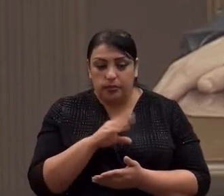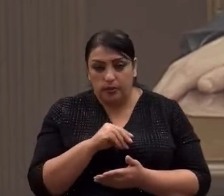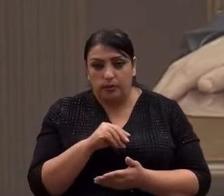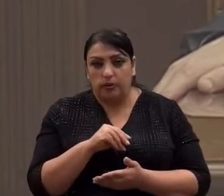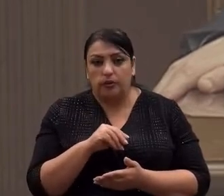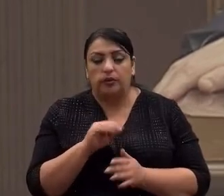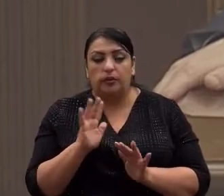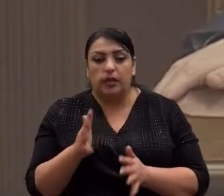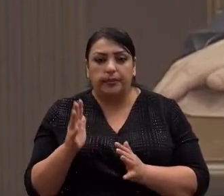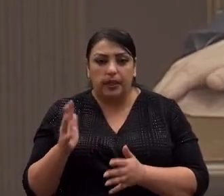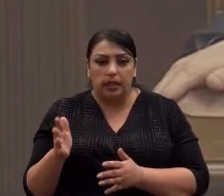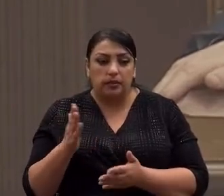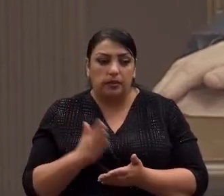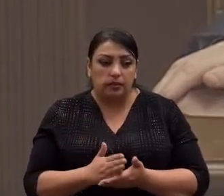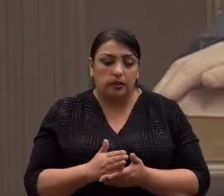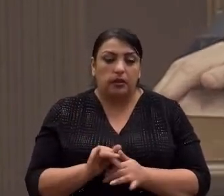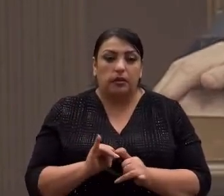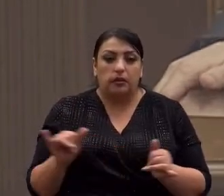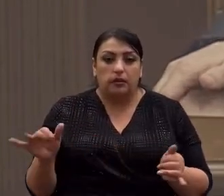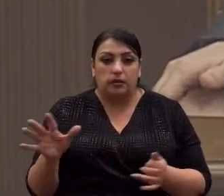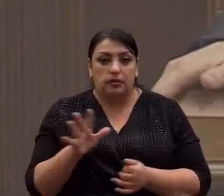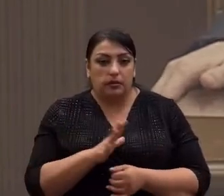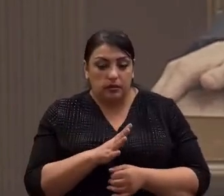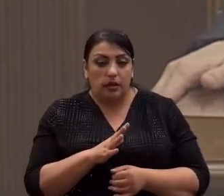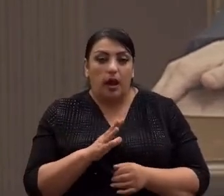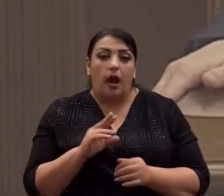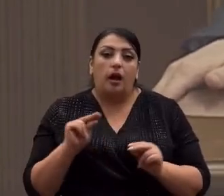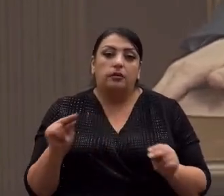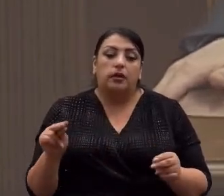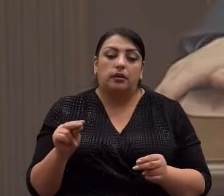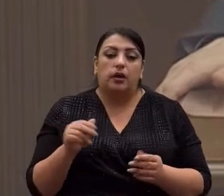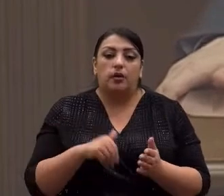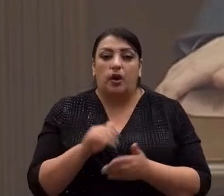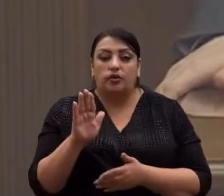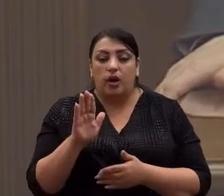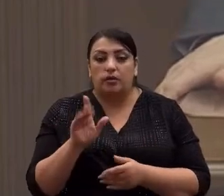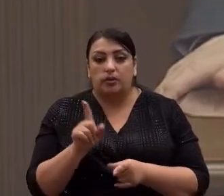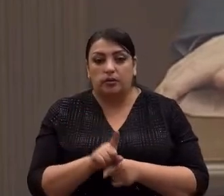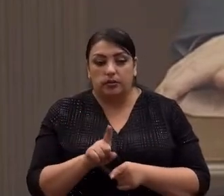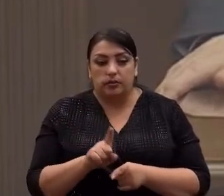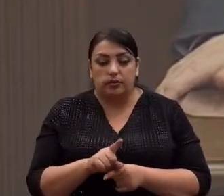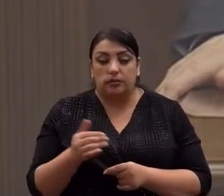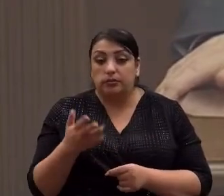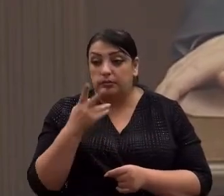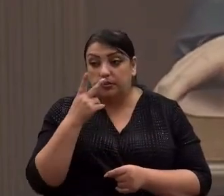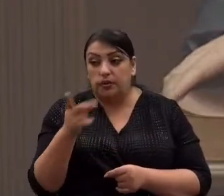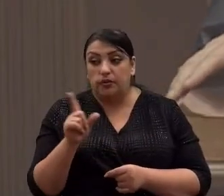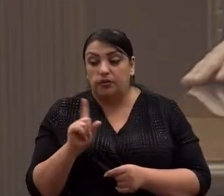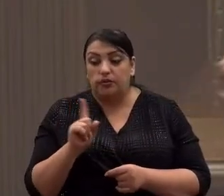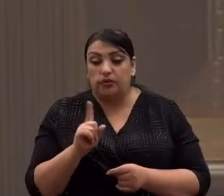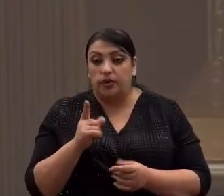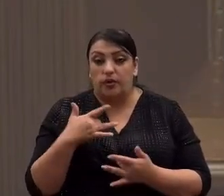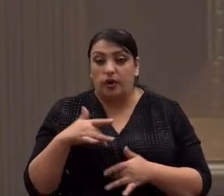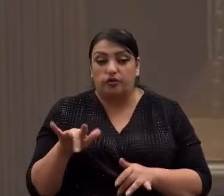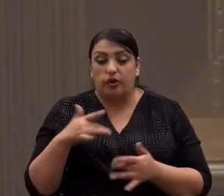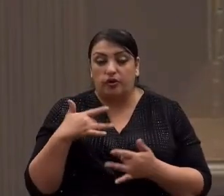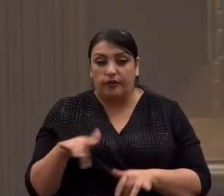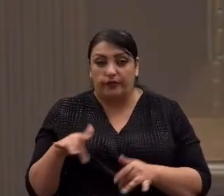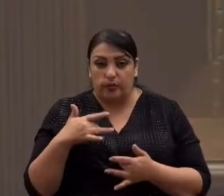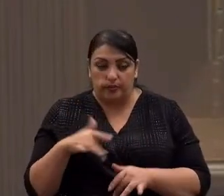են, դրանից առաջ տարածում էին արտադրության նախարարի հրաժարականից հետո, որ հիմա նայեք ինչ հրաժարականներ են,